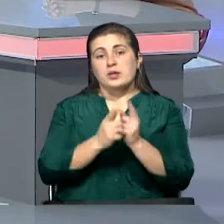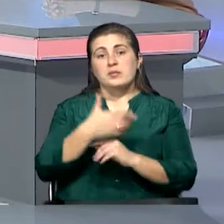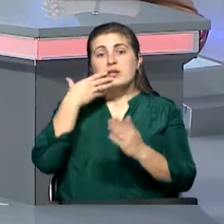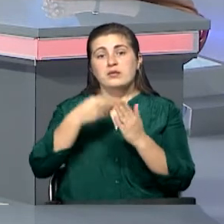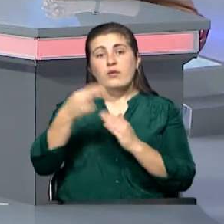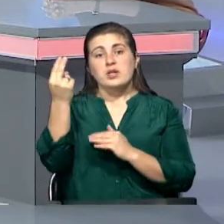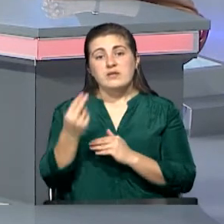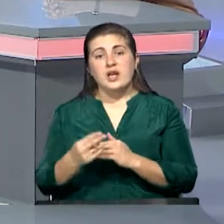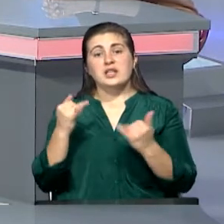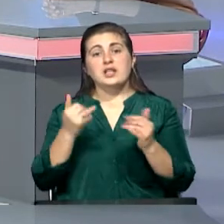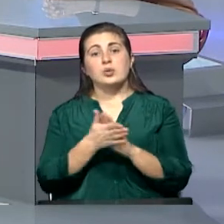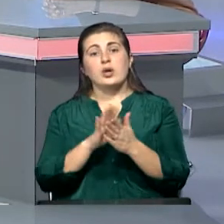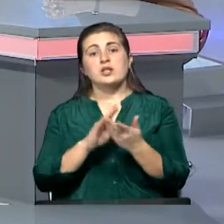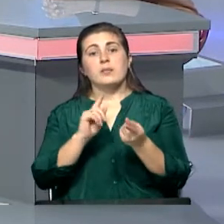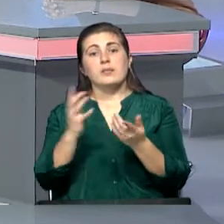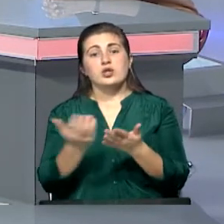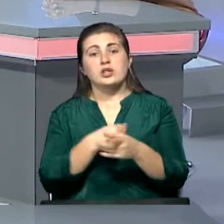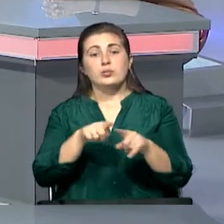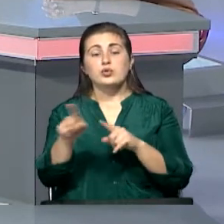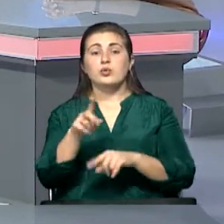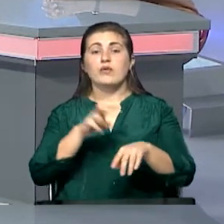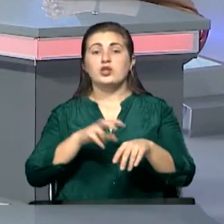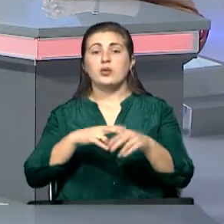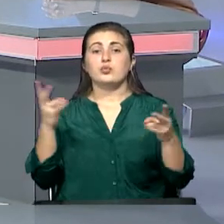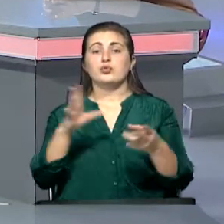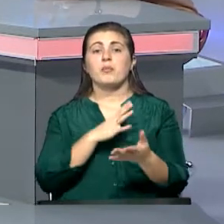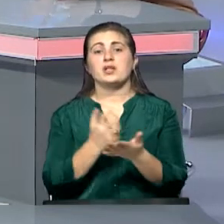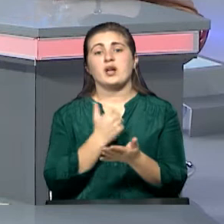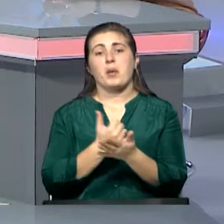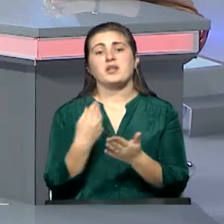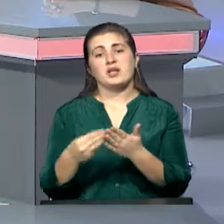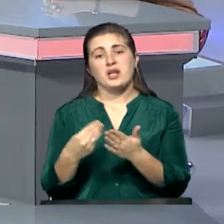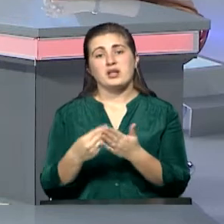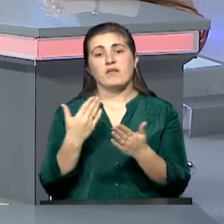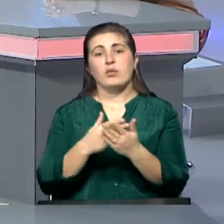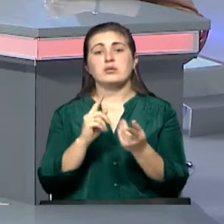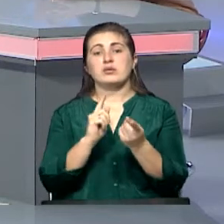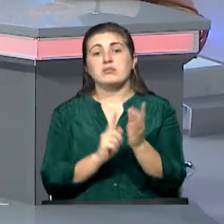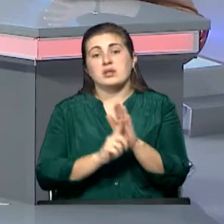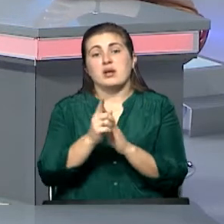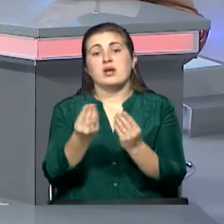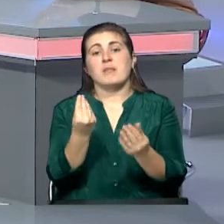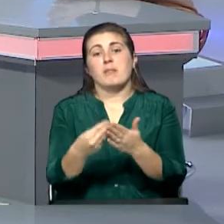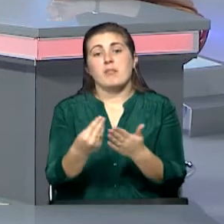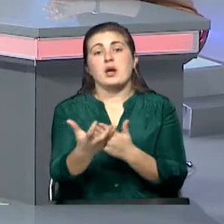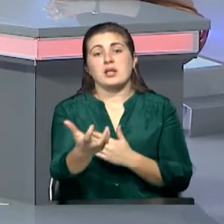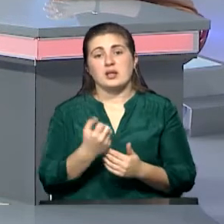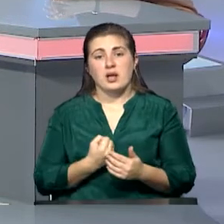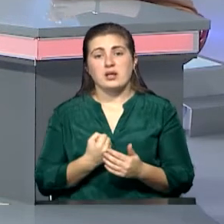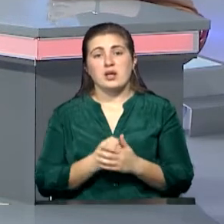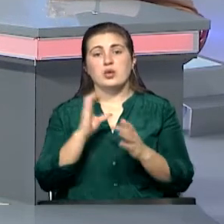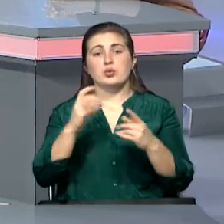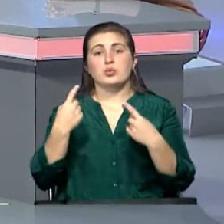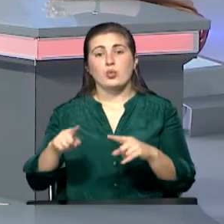и ситуация пришла к тому, что врачам нужно было как-то зарабатывать деньги. Вот они стали брать деньги с